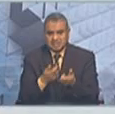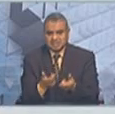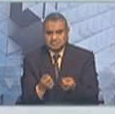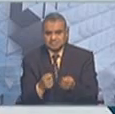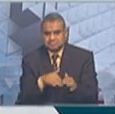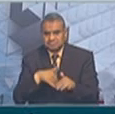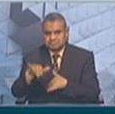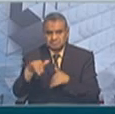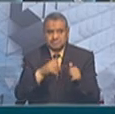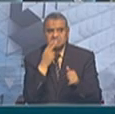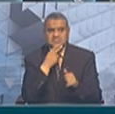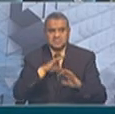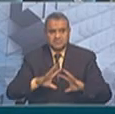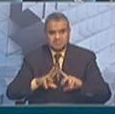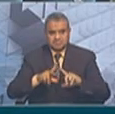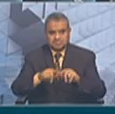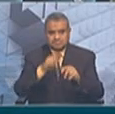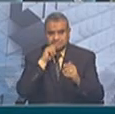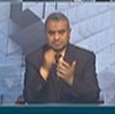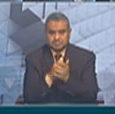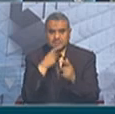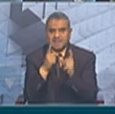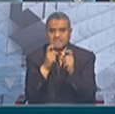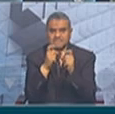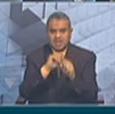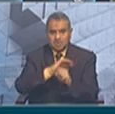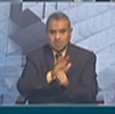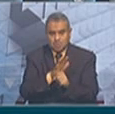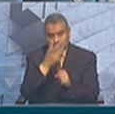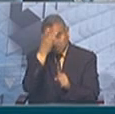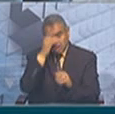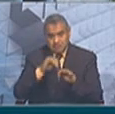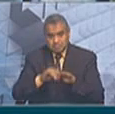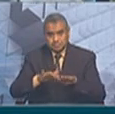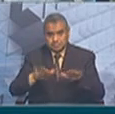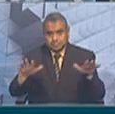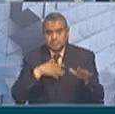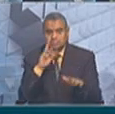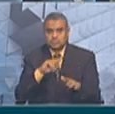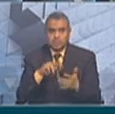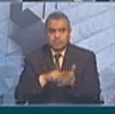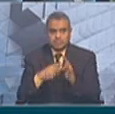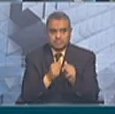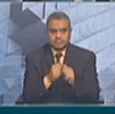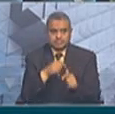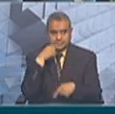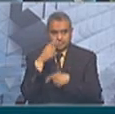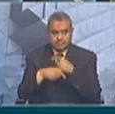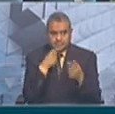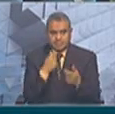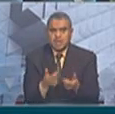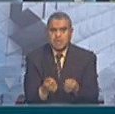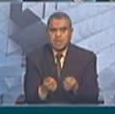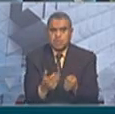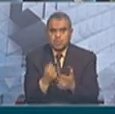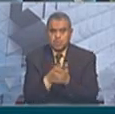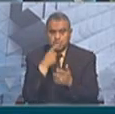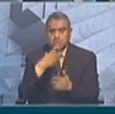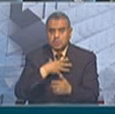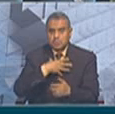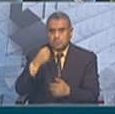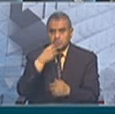والقضاء على الميكروبات والفيروس المسبب لمرض كوفيد-19. الروبوتات التي تعمل بالأشعة